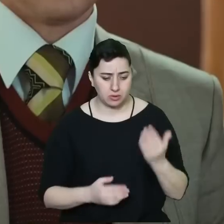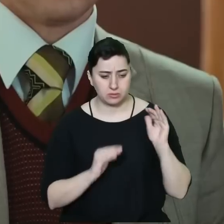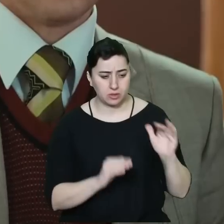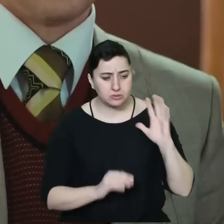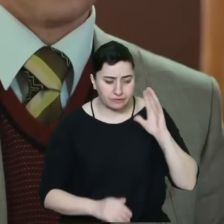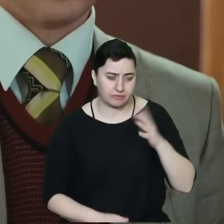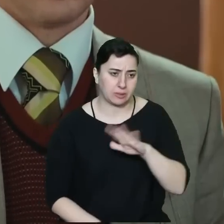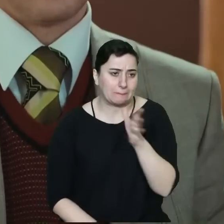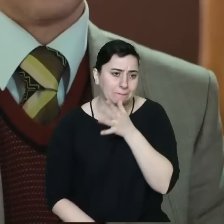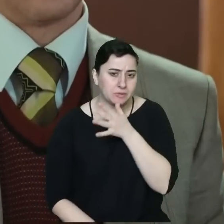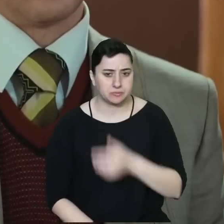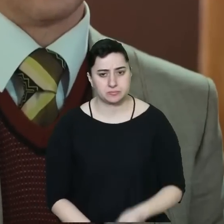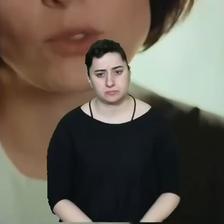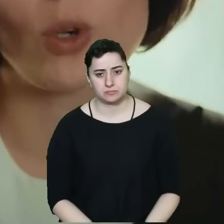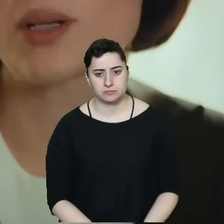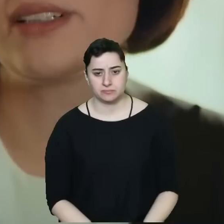sonra.